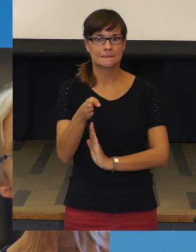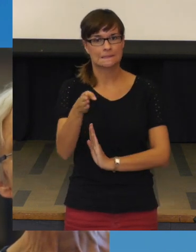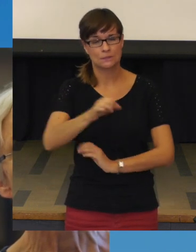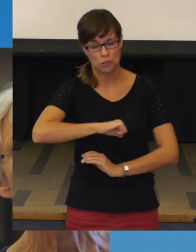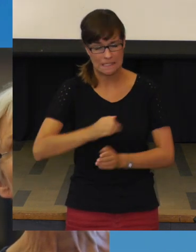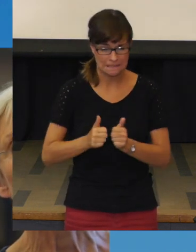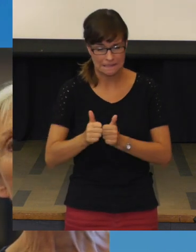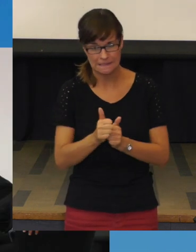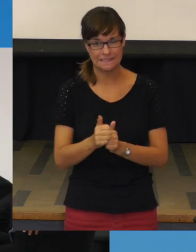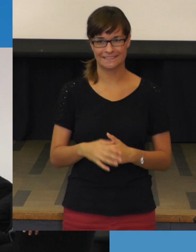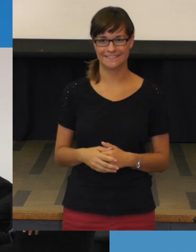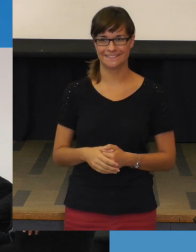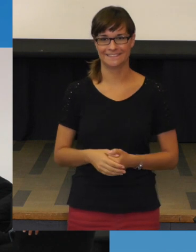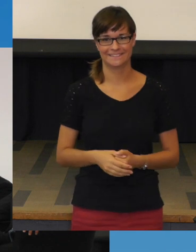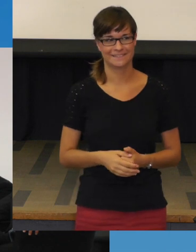schneller.